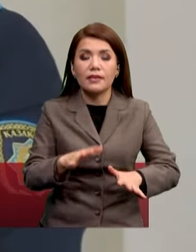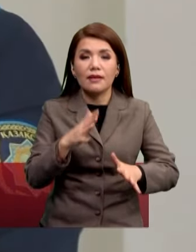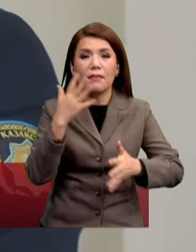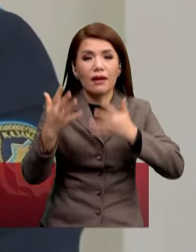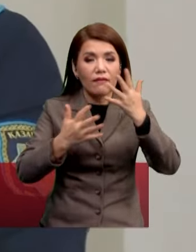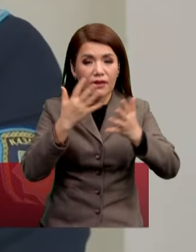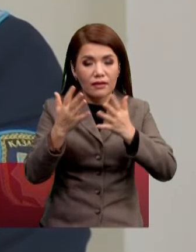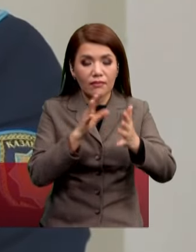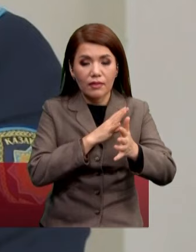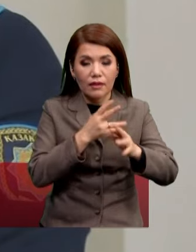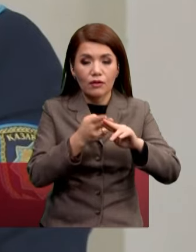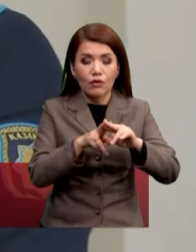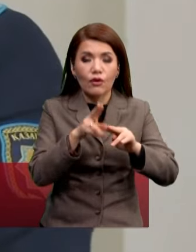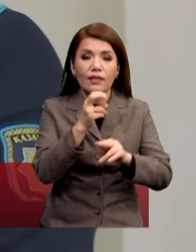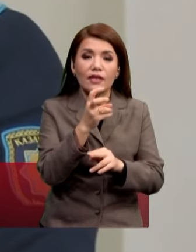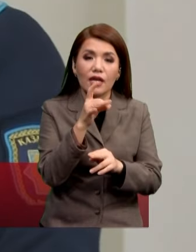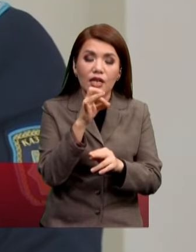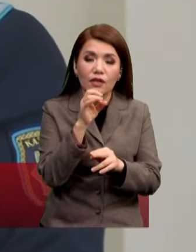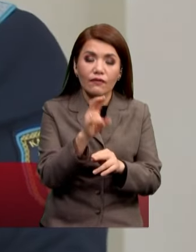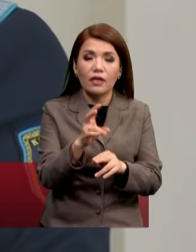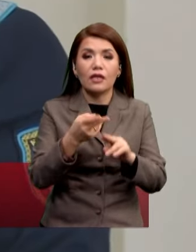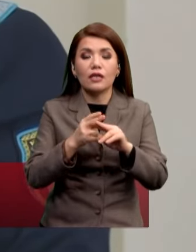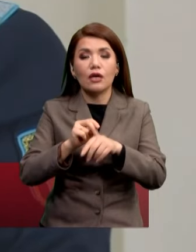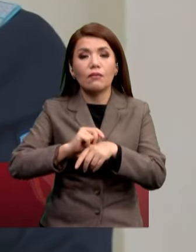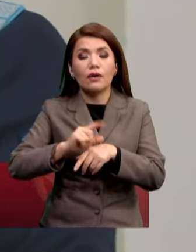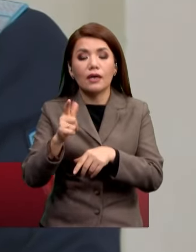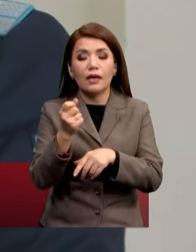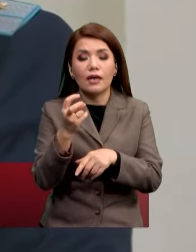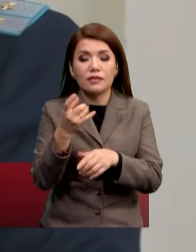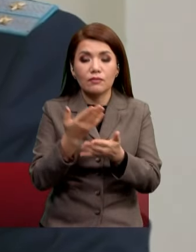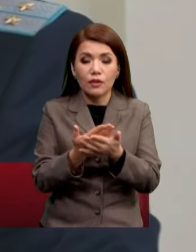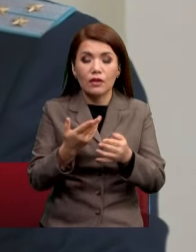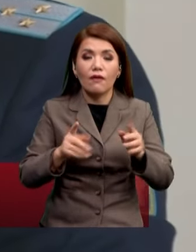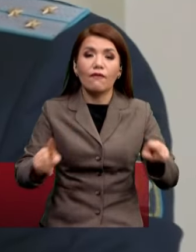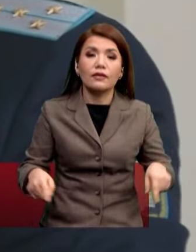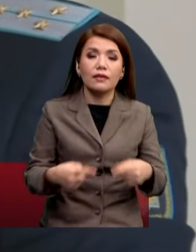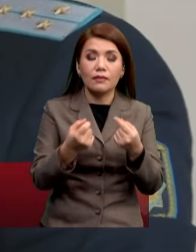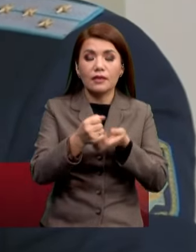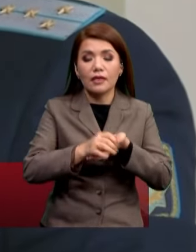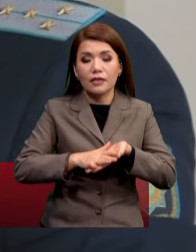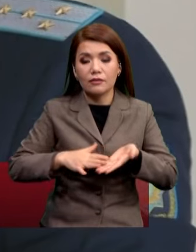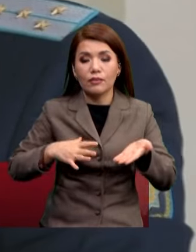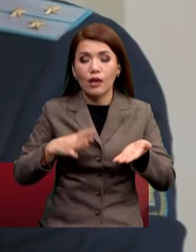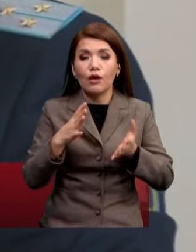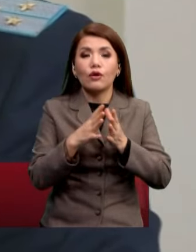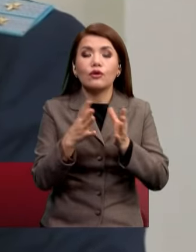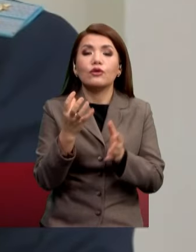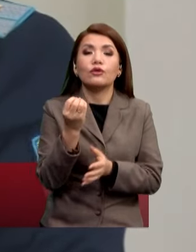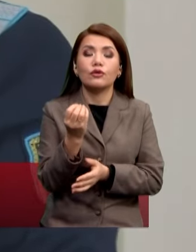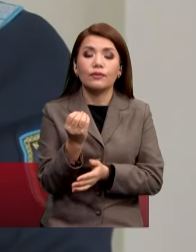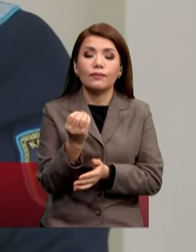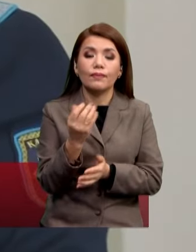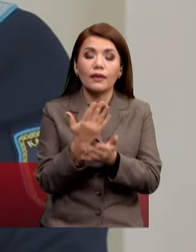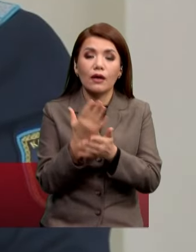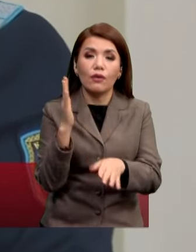проветривания. Работы по бурению дренажных и восстающих газодренажных скважин возобновлялись и продолжались. Более того,